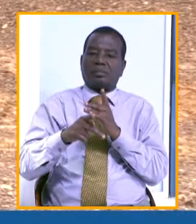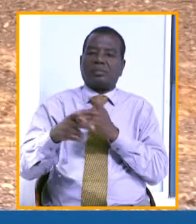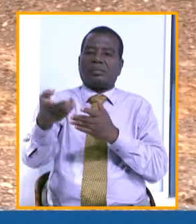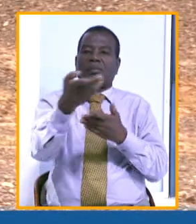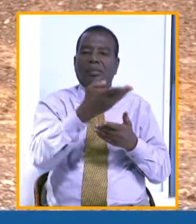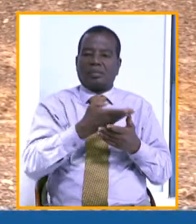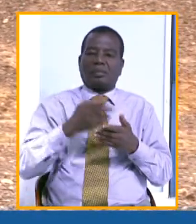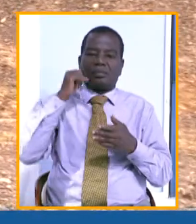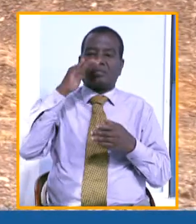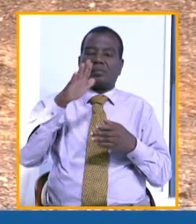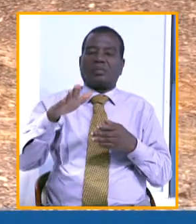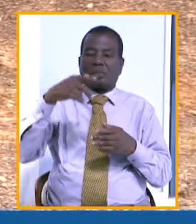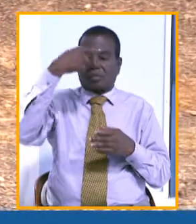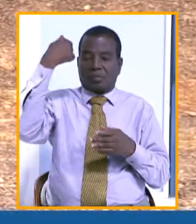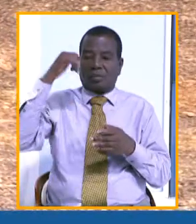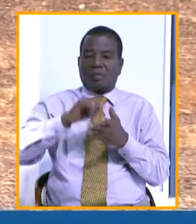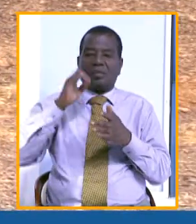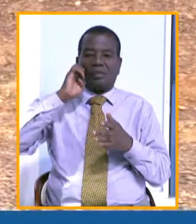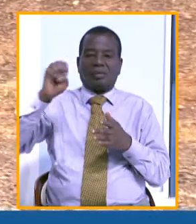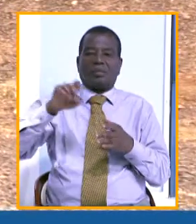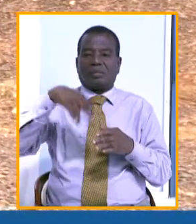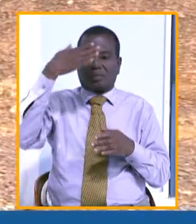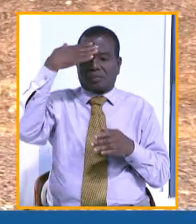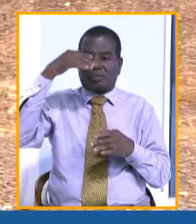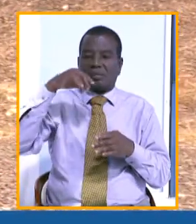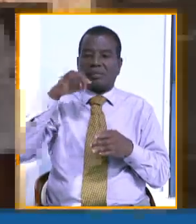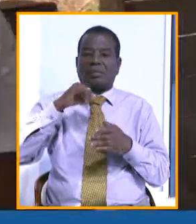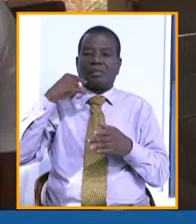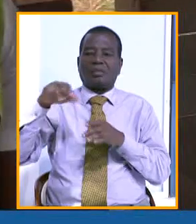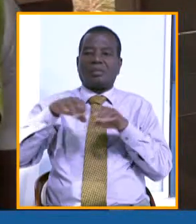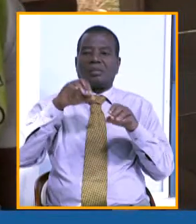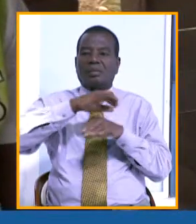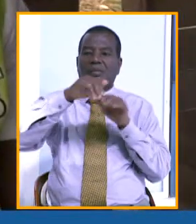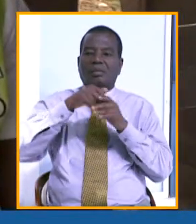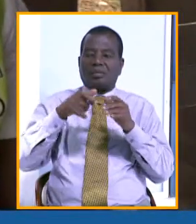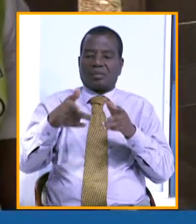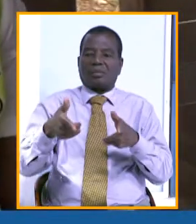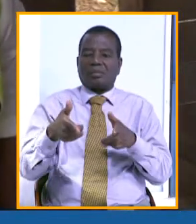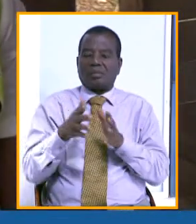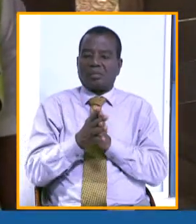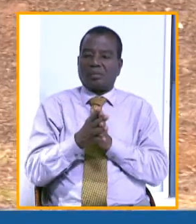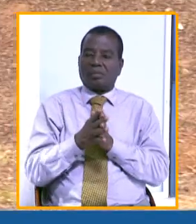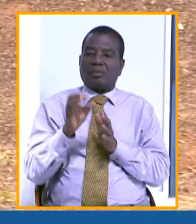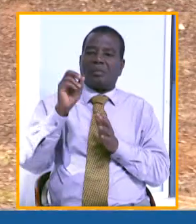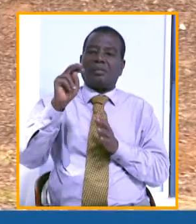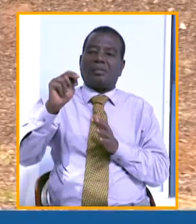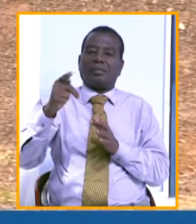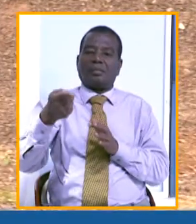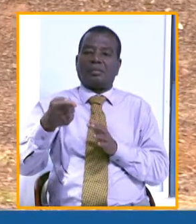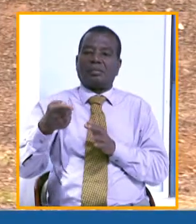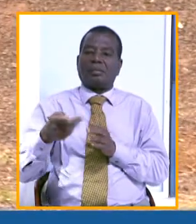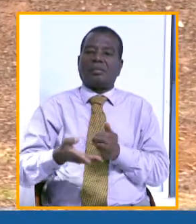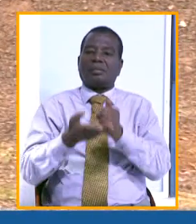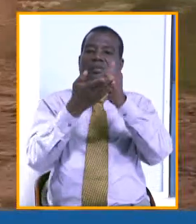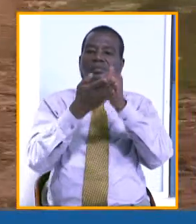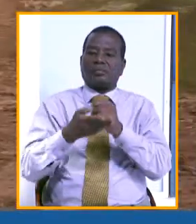rapporte aux femmes, puisque c'est vraiment elles qui ont le savoir et c'est elles qui font tout ici. L'ONG a aidé la coopérative à se doter de